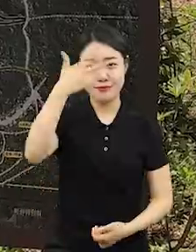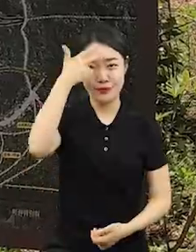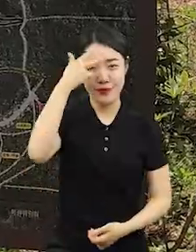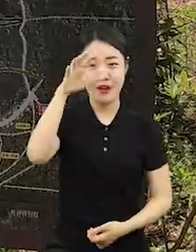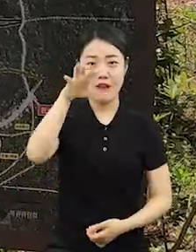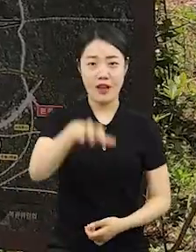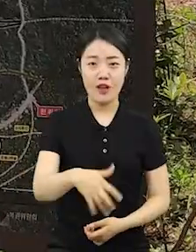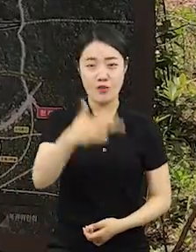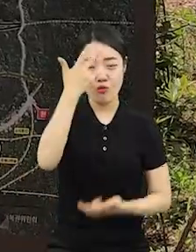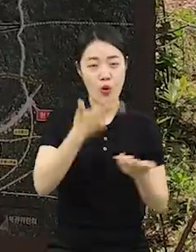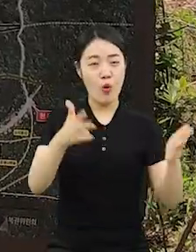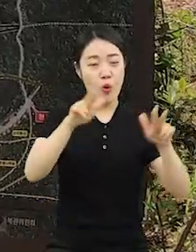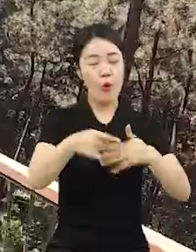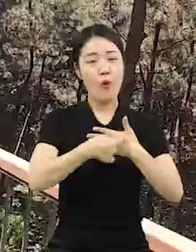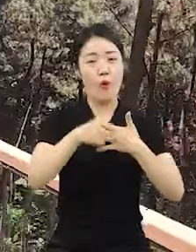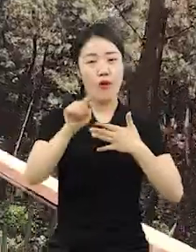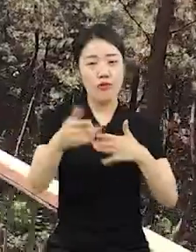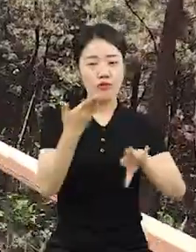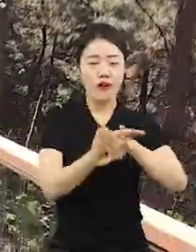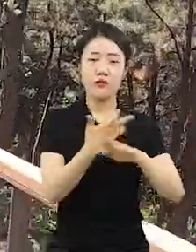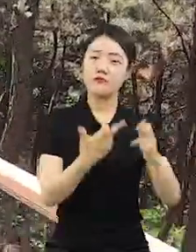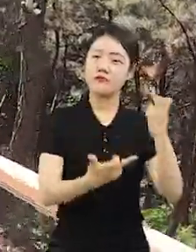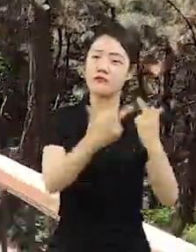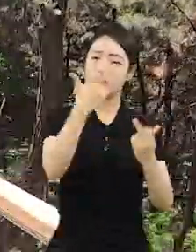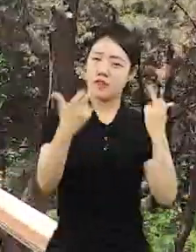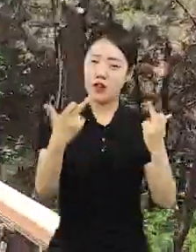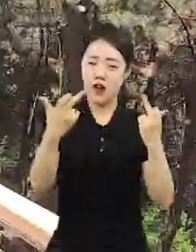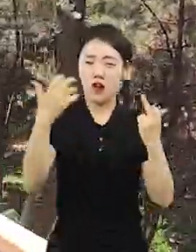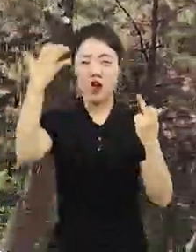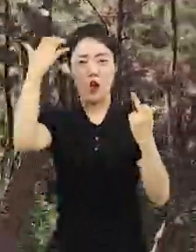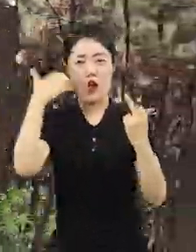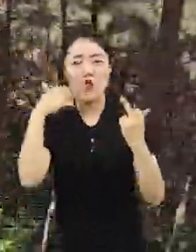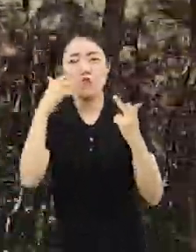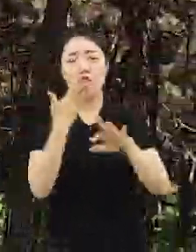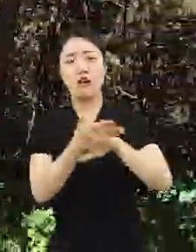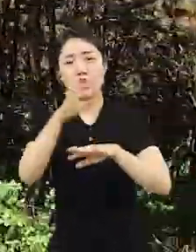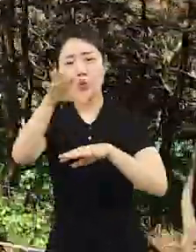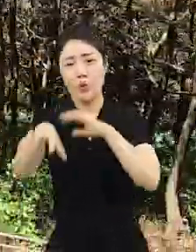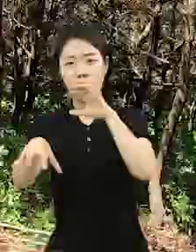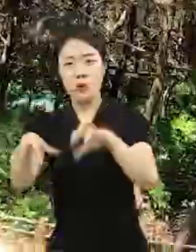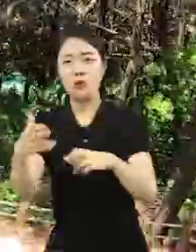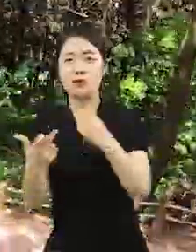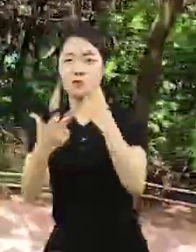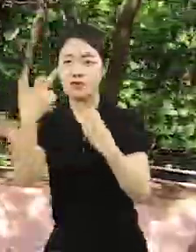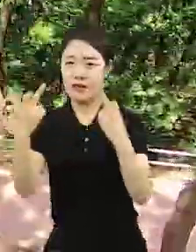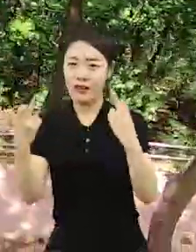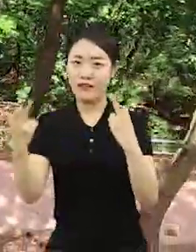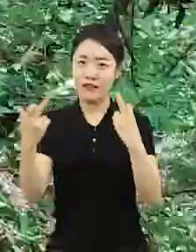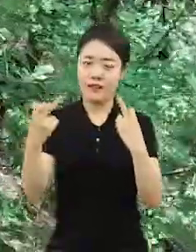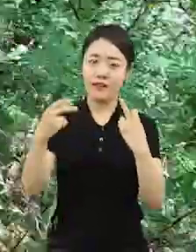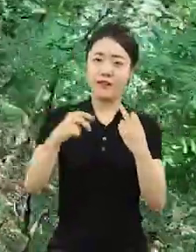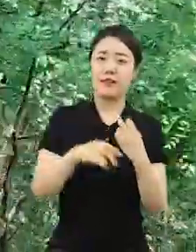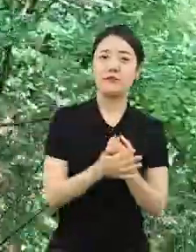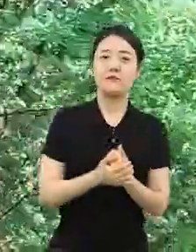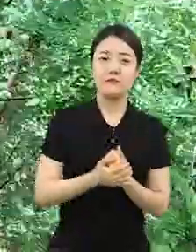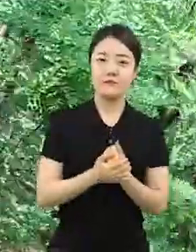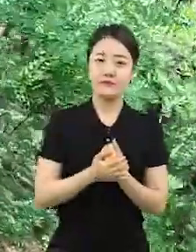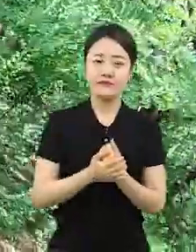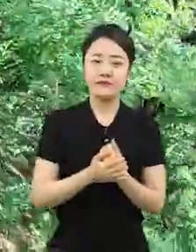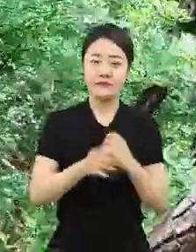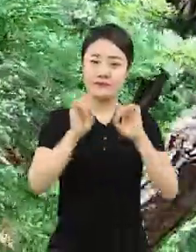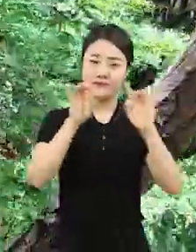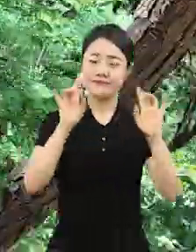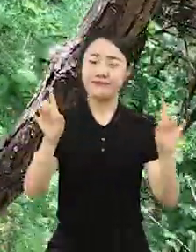부평은 부평공원 외에도 원적산길, 여름물 비타민길, 한봉산길, 장수산 무장의 나눔길 등